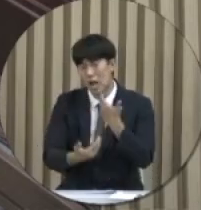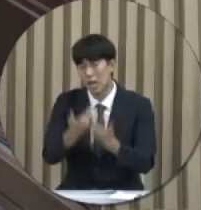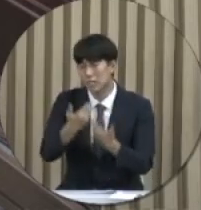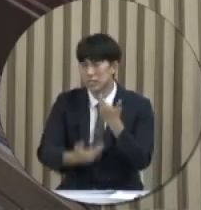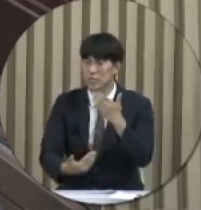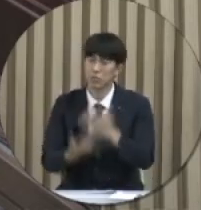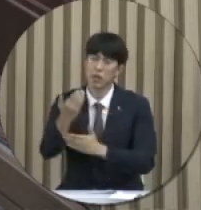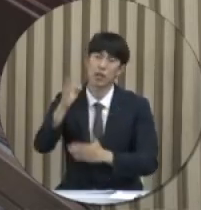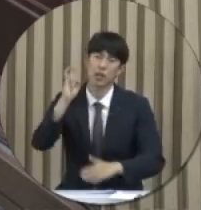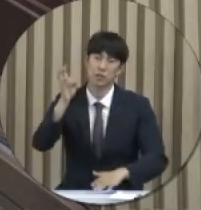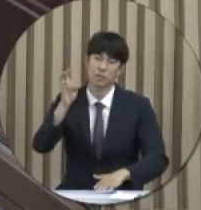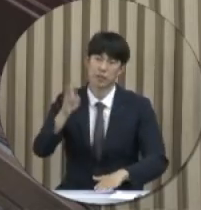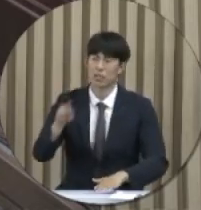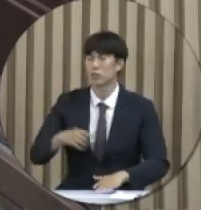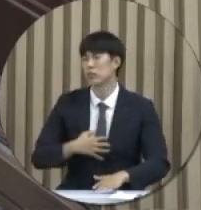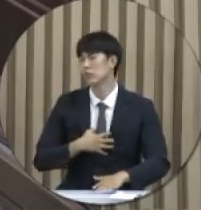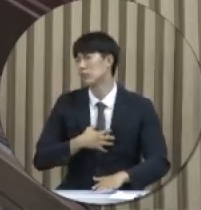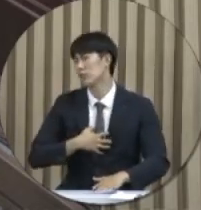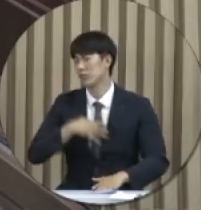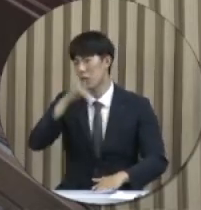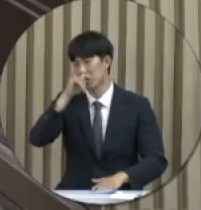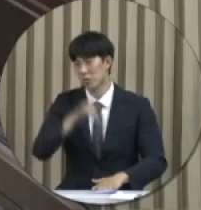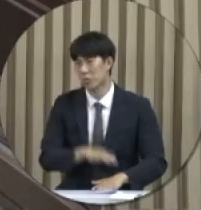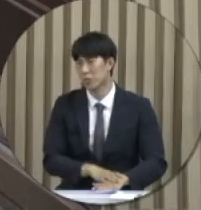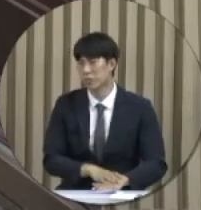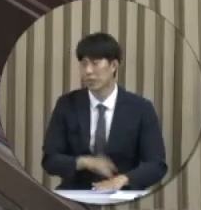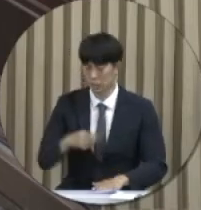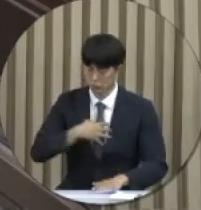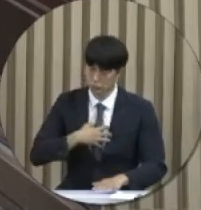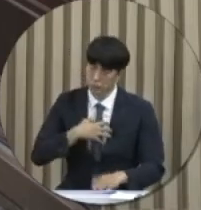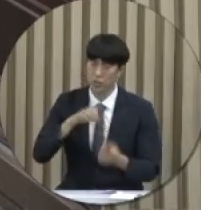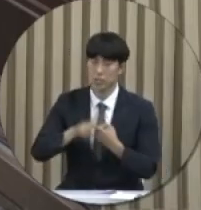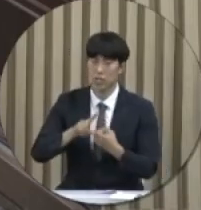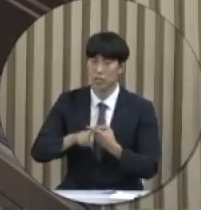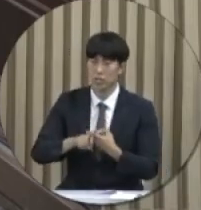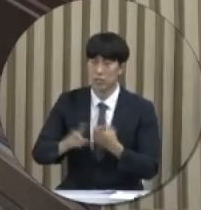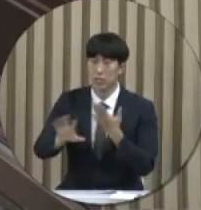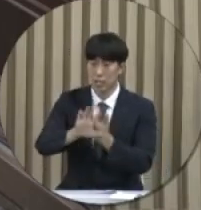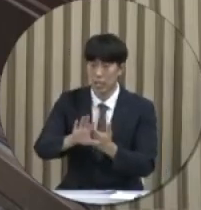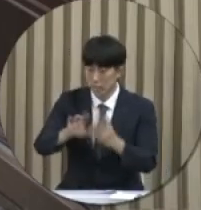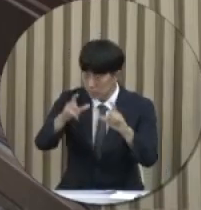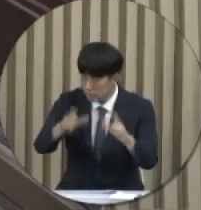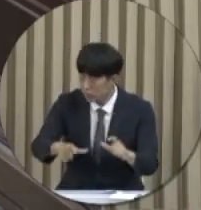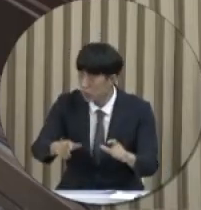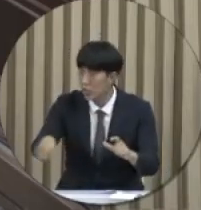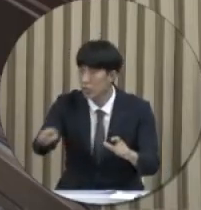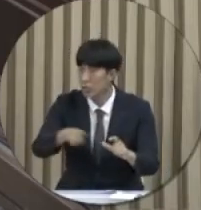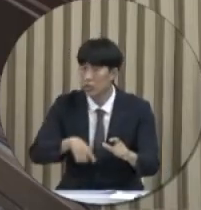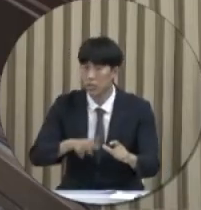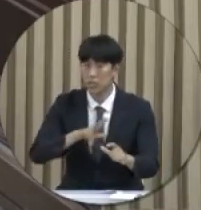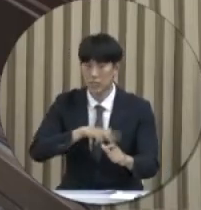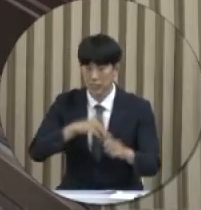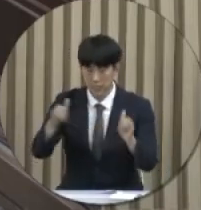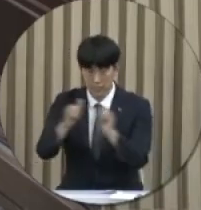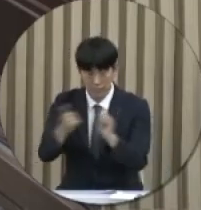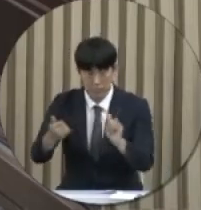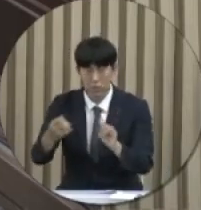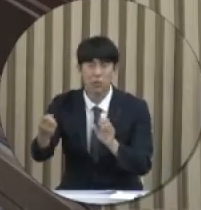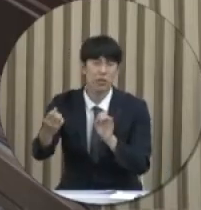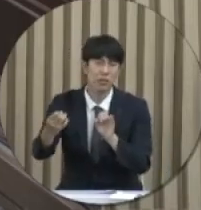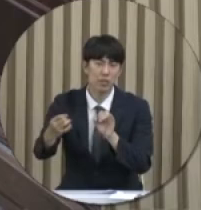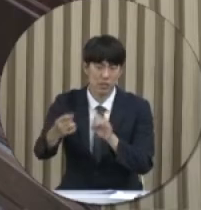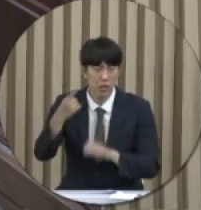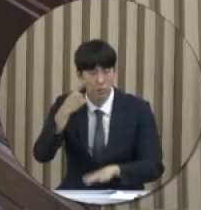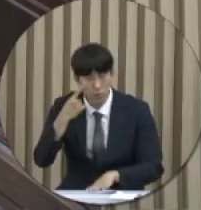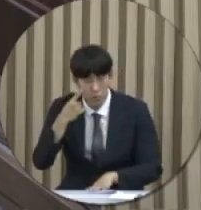야기되지 않을까 이 우려가 있는 거고요. 이 우려에 대해서는 그쪽 지역에 계신 시의원들과 조금 더 논의를 해서 그쪽